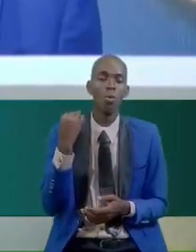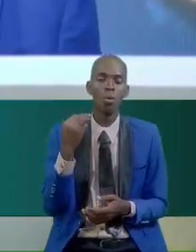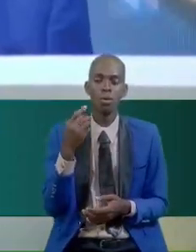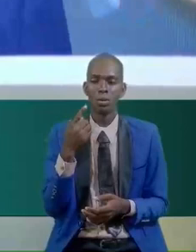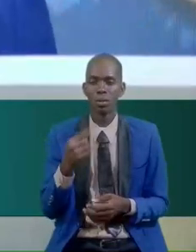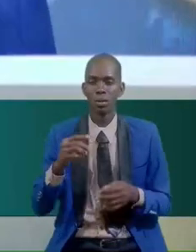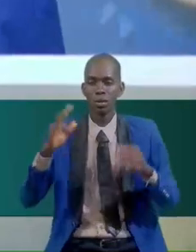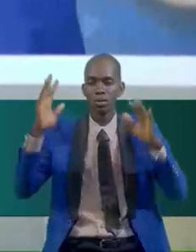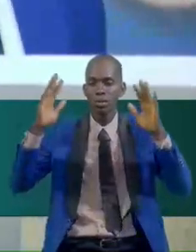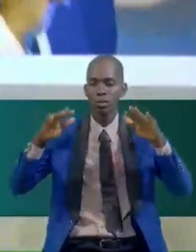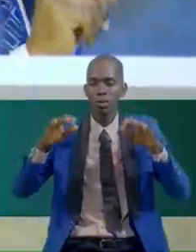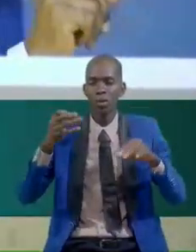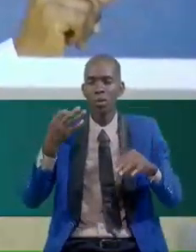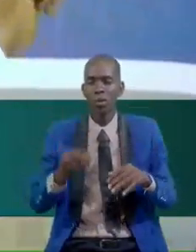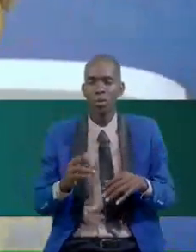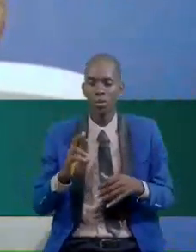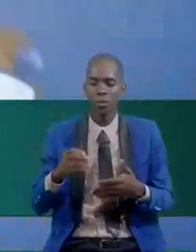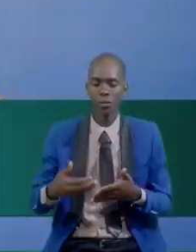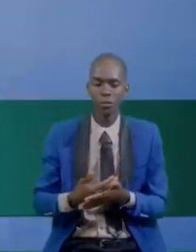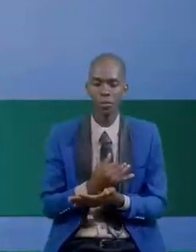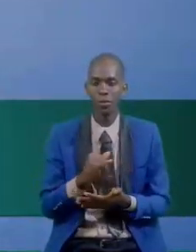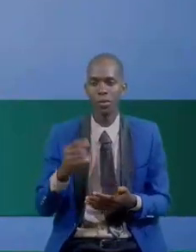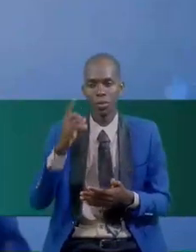C'était la pluie de rafraîchissement